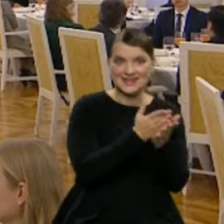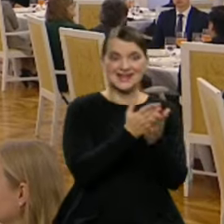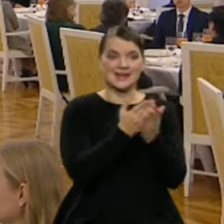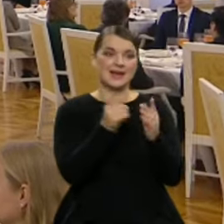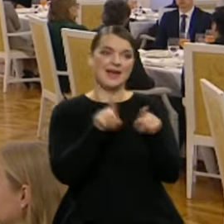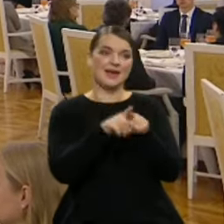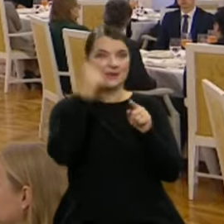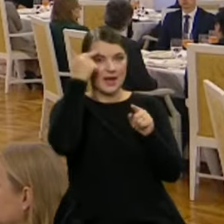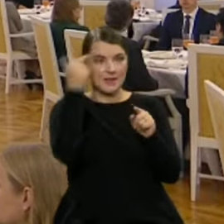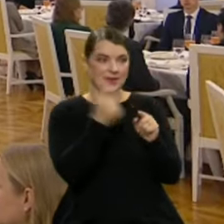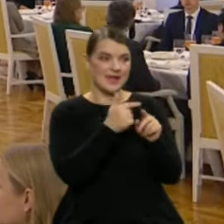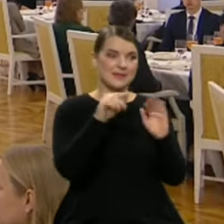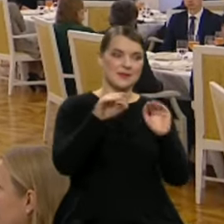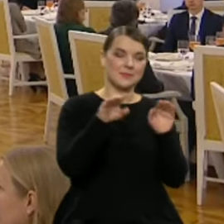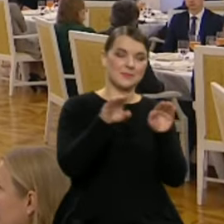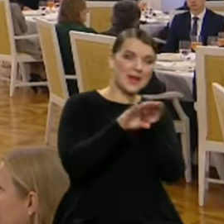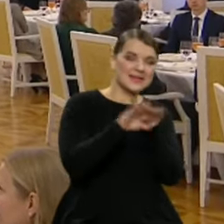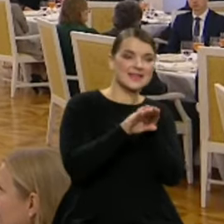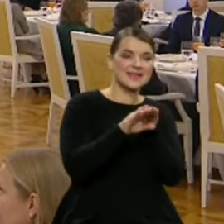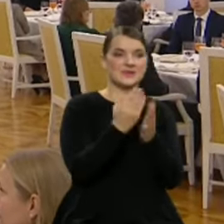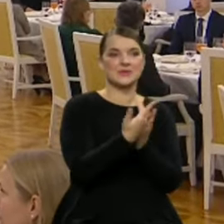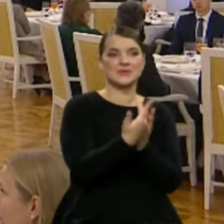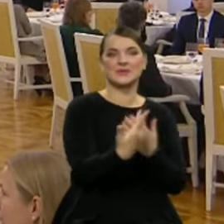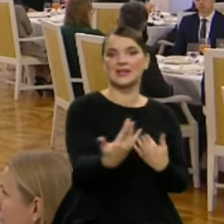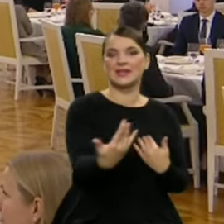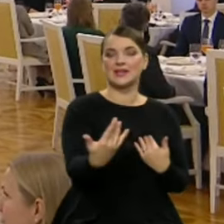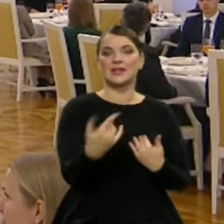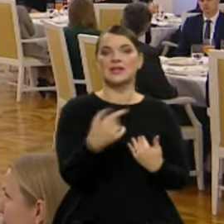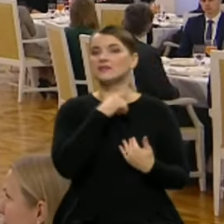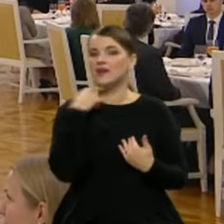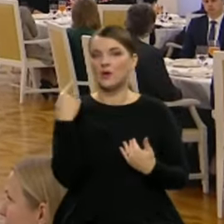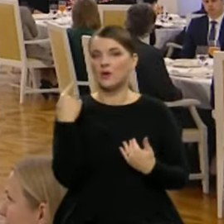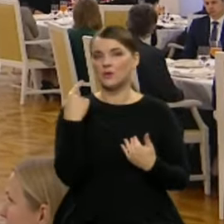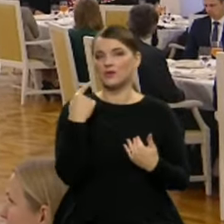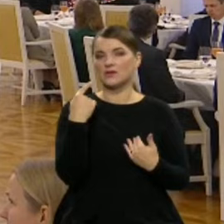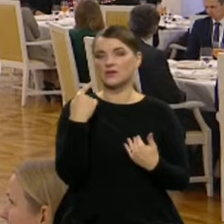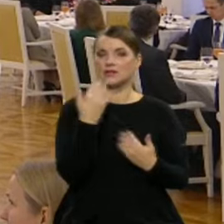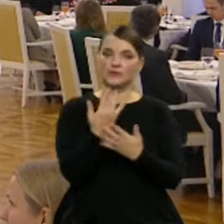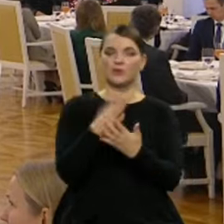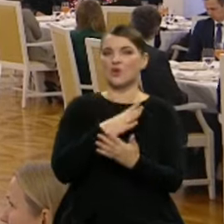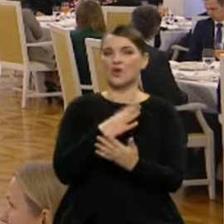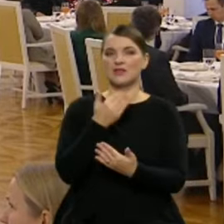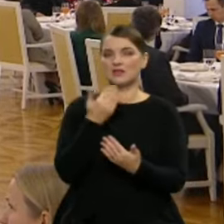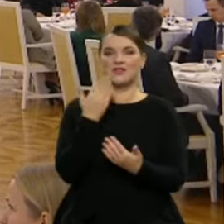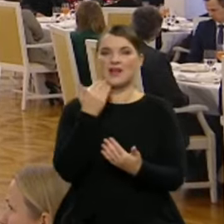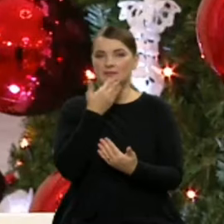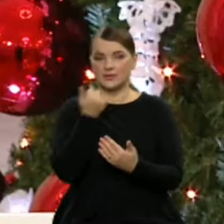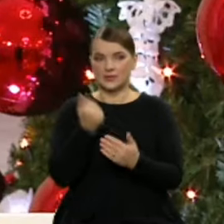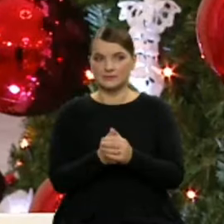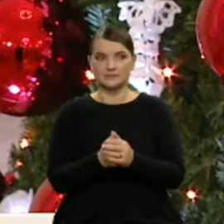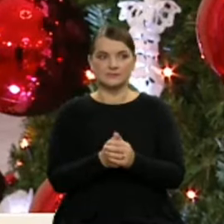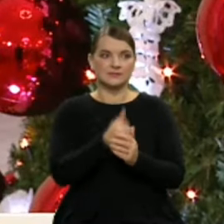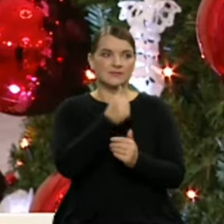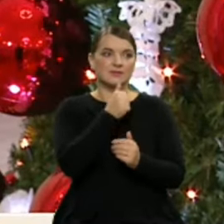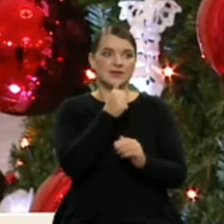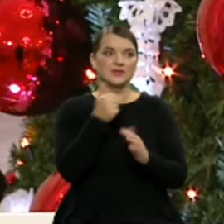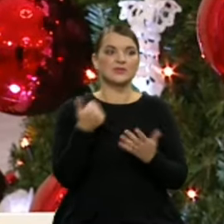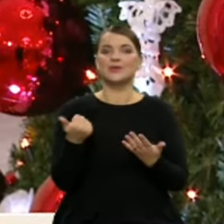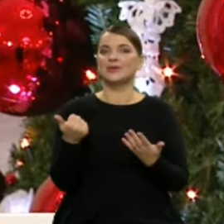polinkiais, gabumais ir kai kurios dalykus tikrai buvo nelengva priimti. Nu, mūsų vaikai tikriausiai dėl